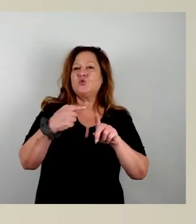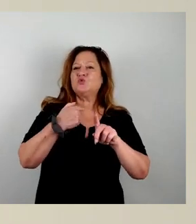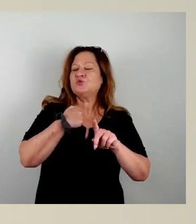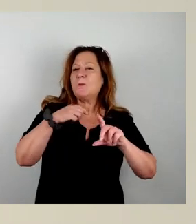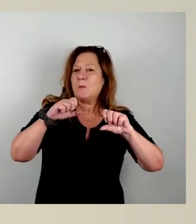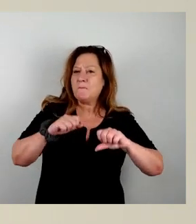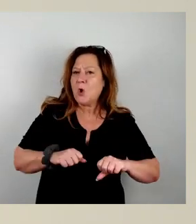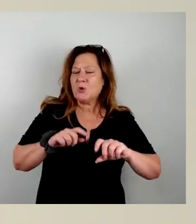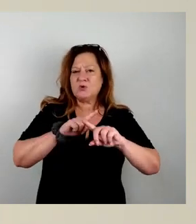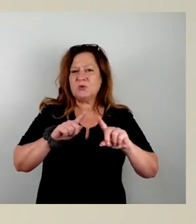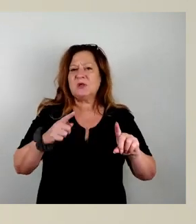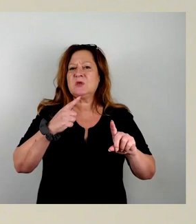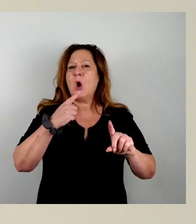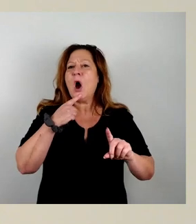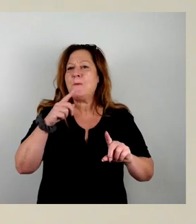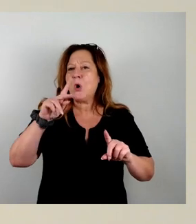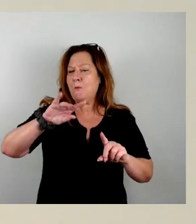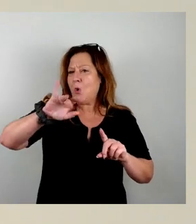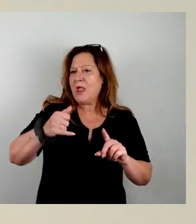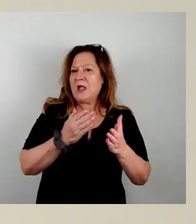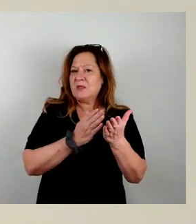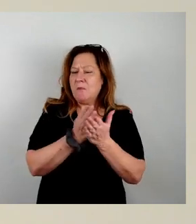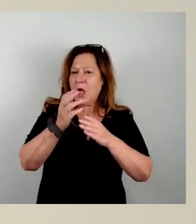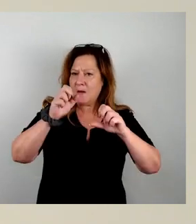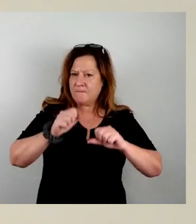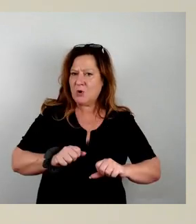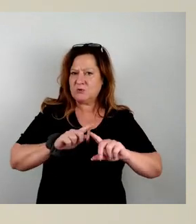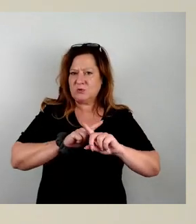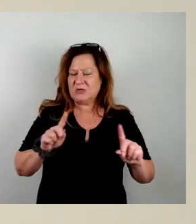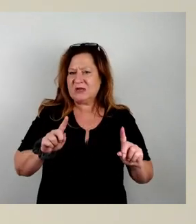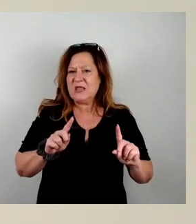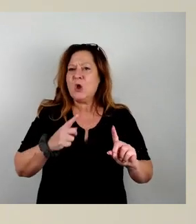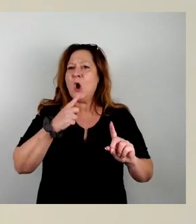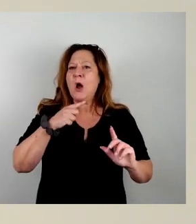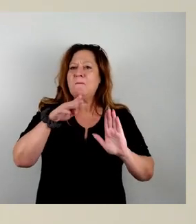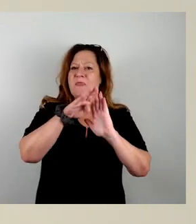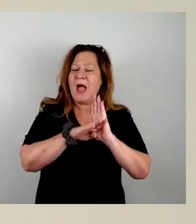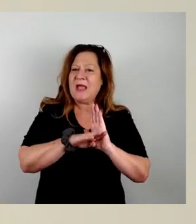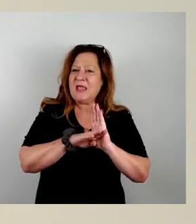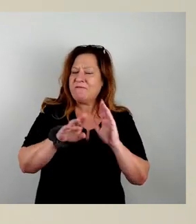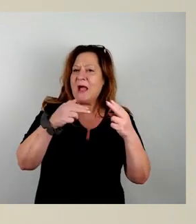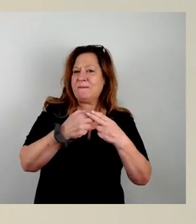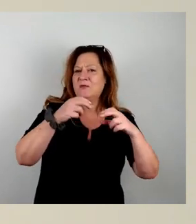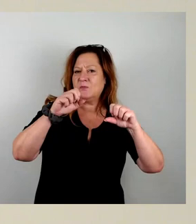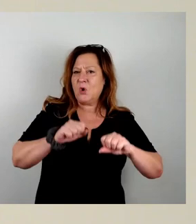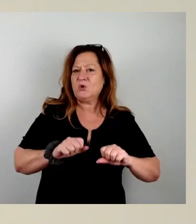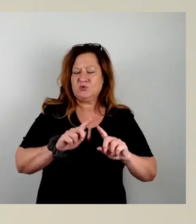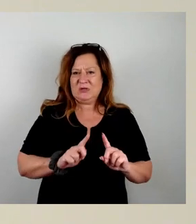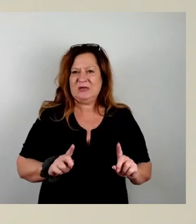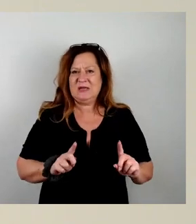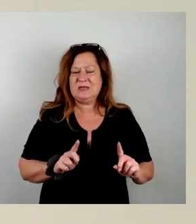auf den Wirtschaftsplan im nächsten Jahr. Wohl aber die Tarifanpassung. Die Tarifanpassung, über die wir hier